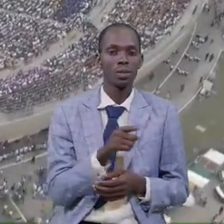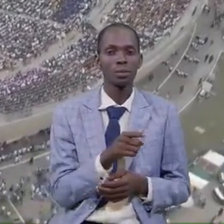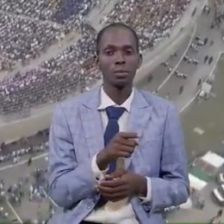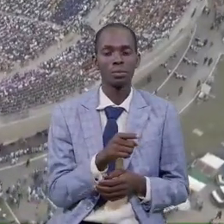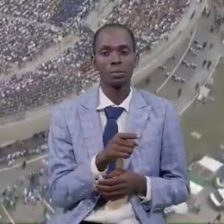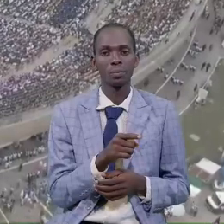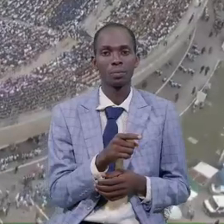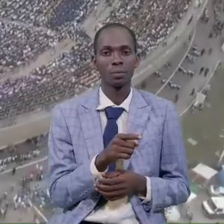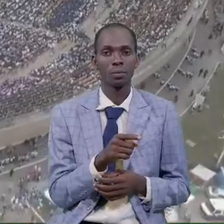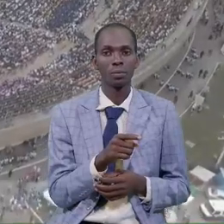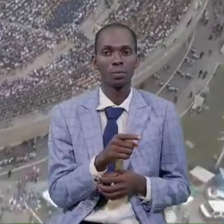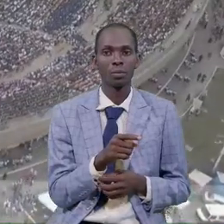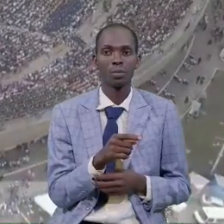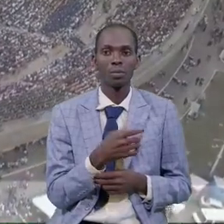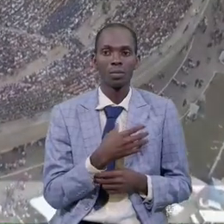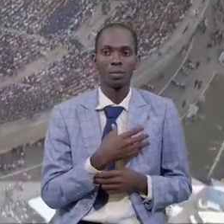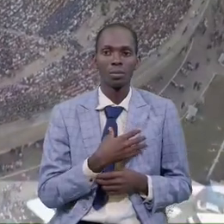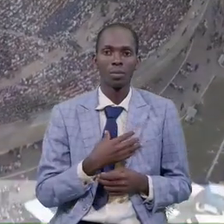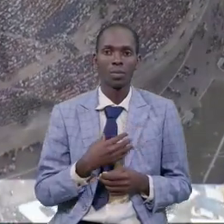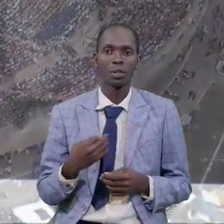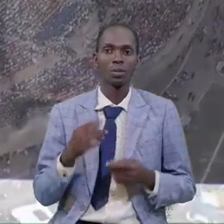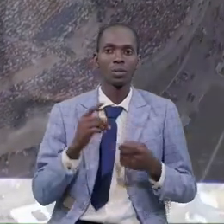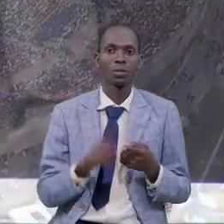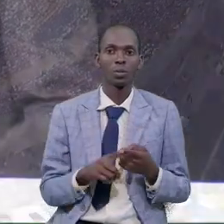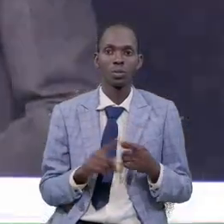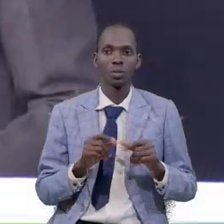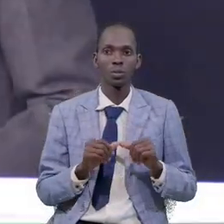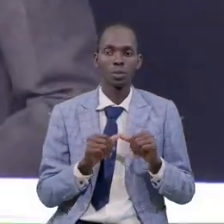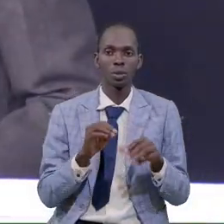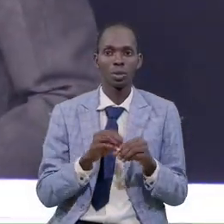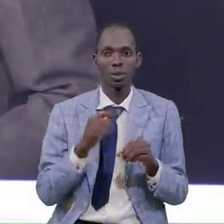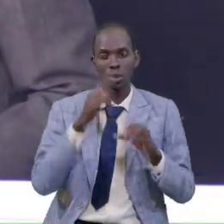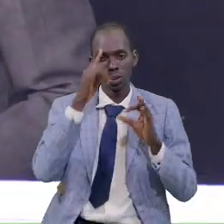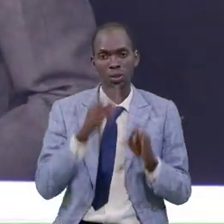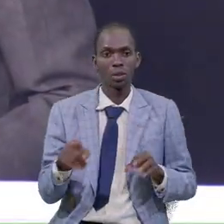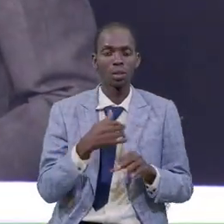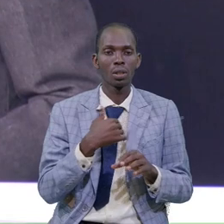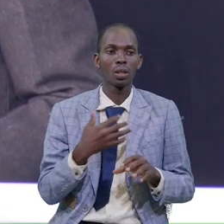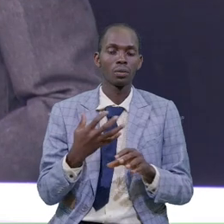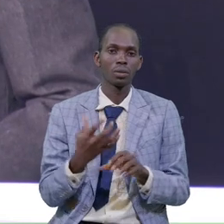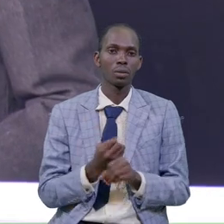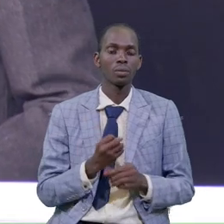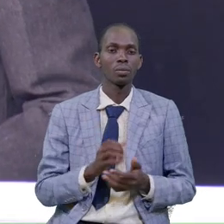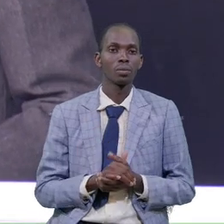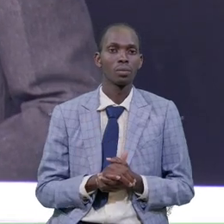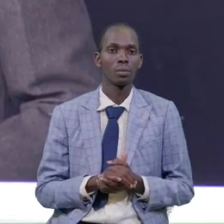pris la décision à remplir les fiches de décision. Nous voulons les aider.